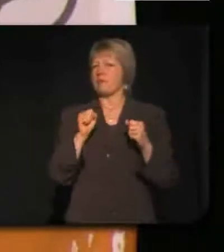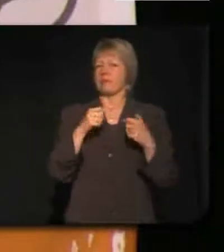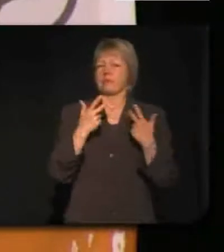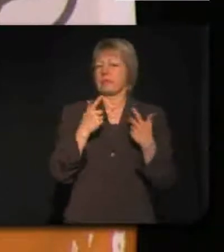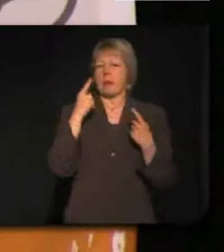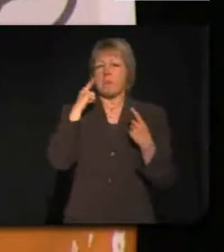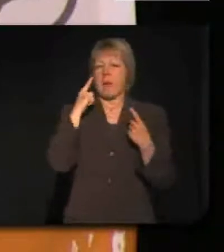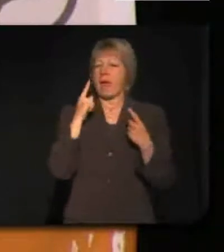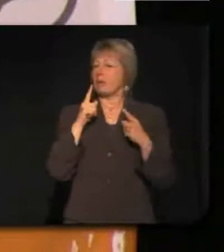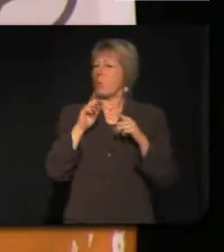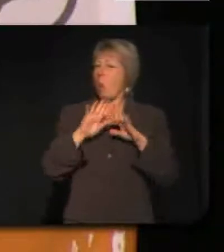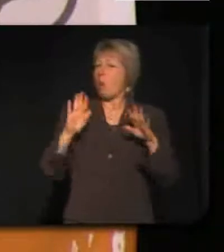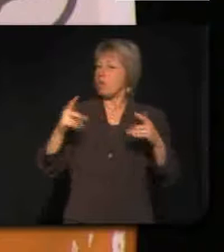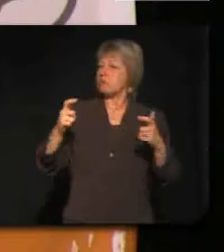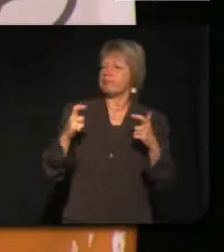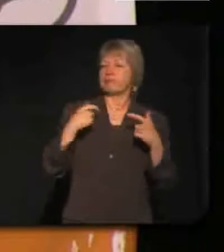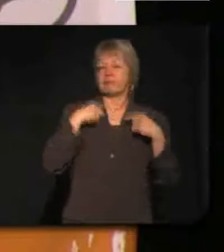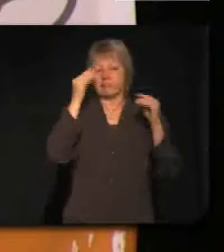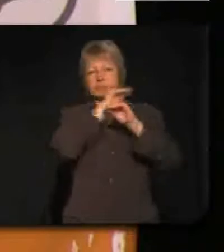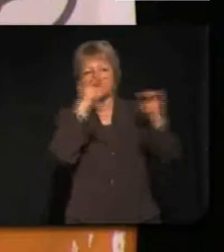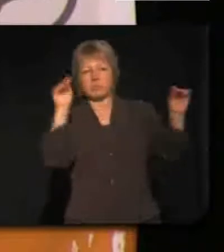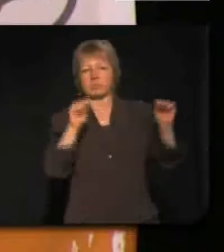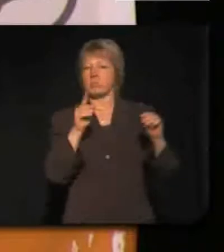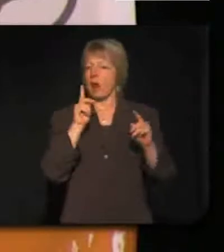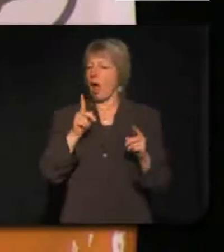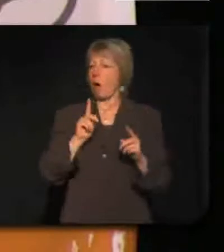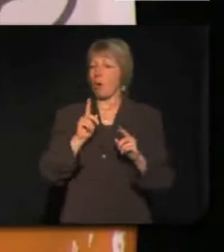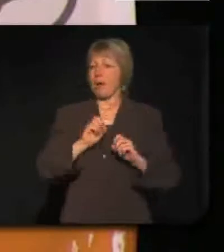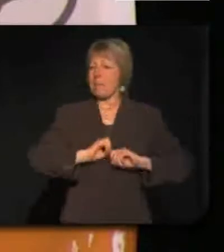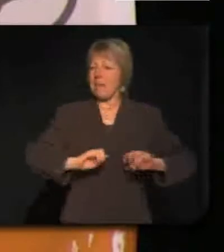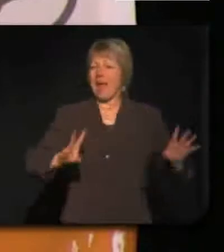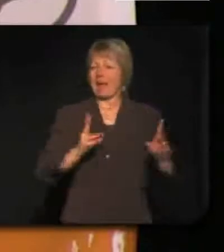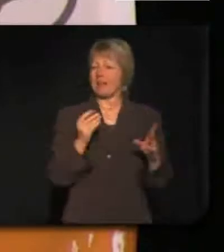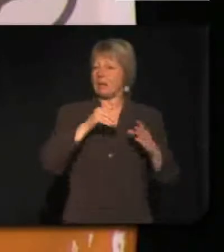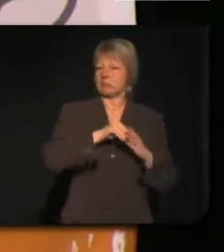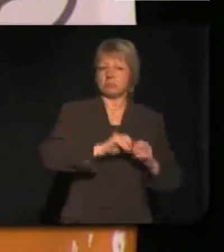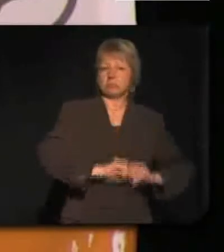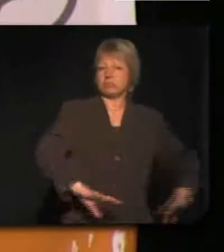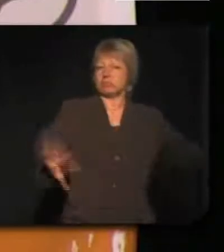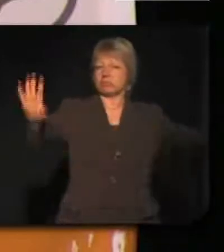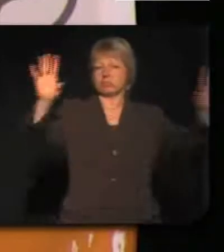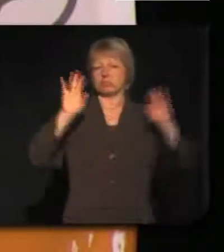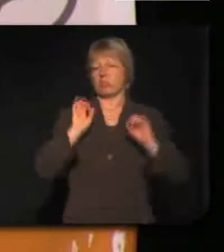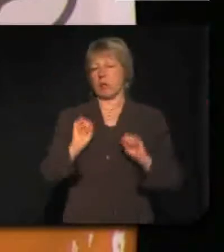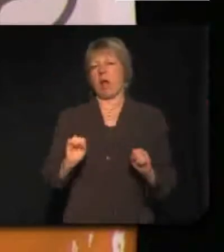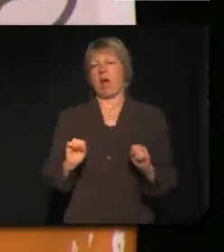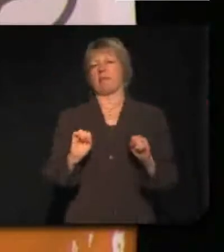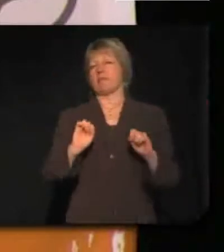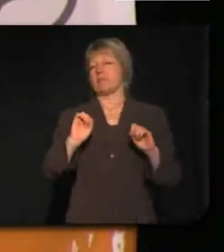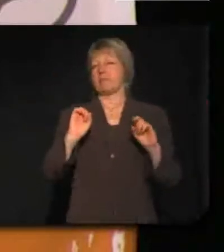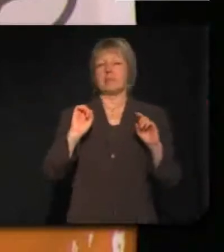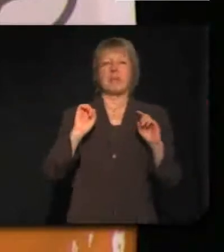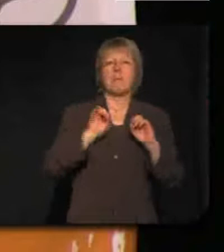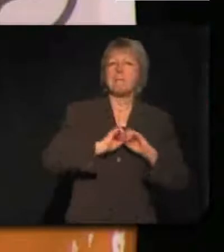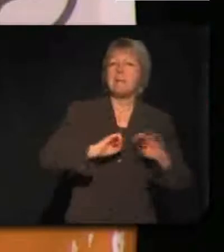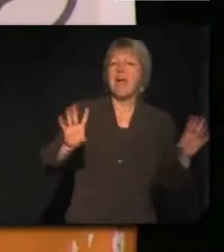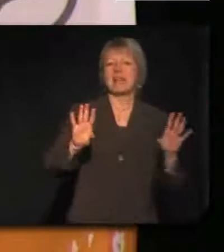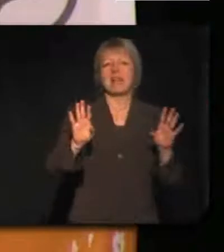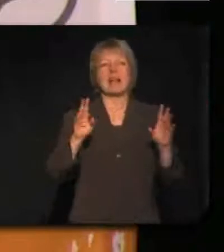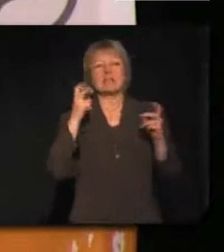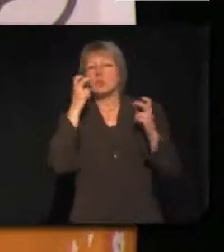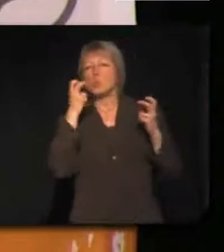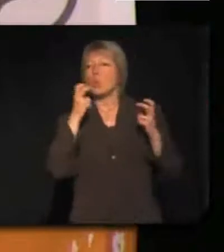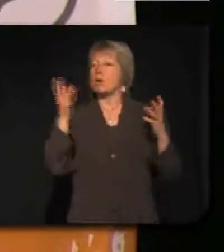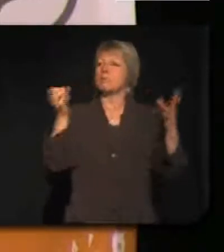über Medien jeder Art und ohne Rücksicht auf Grenzen Informationen und Gedankengut zu suchen zu empfangen und zu verbreiten